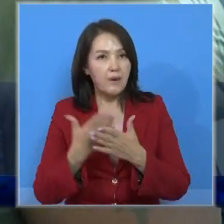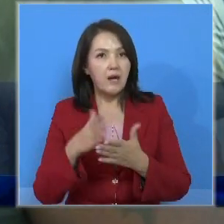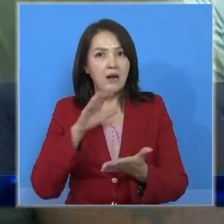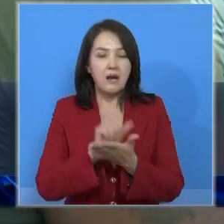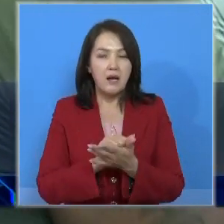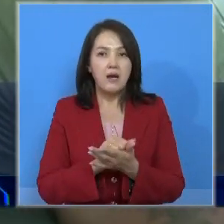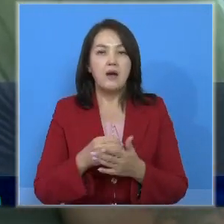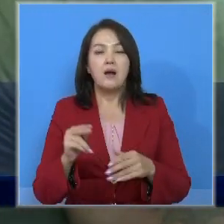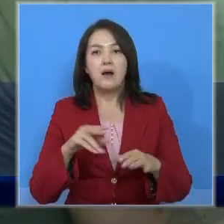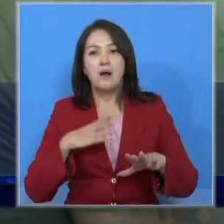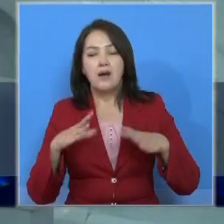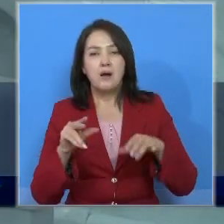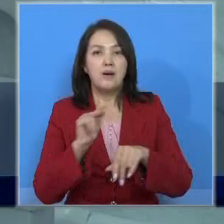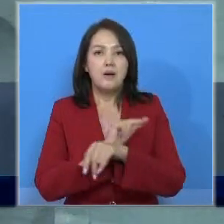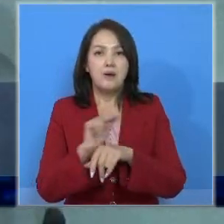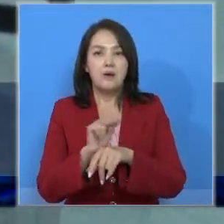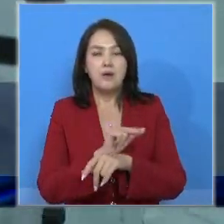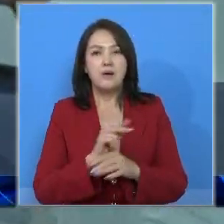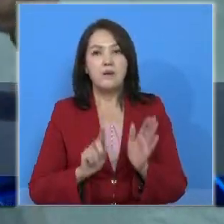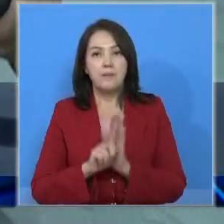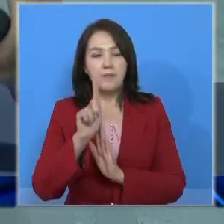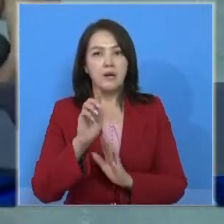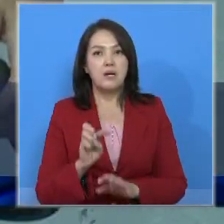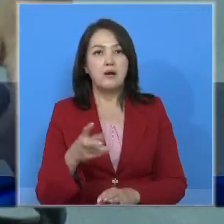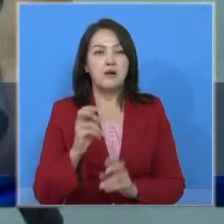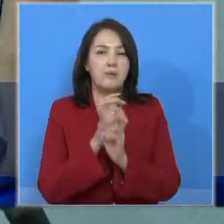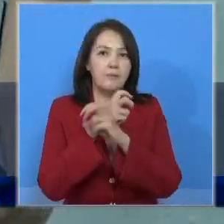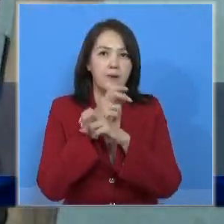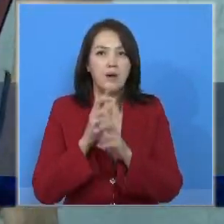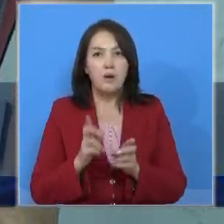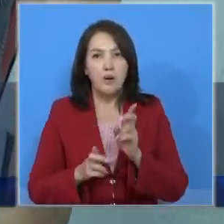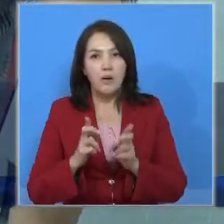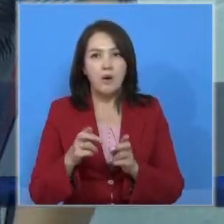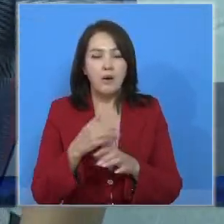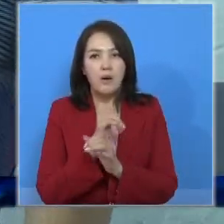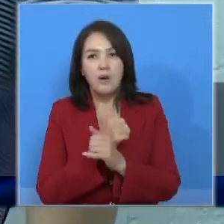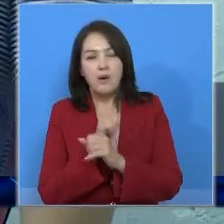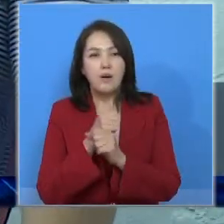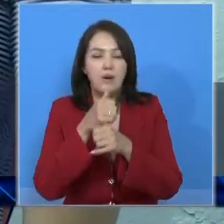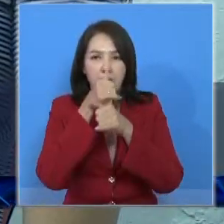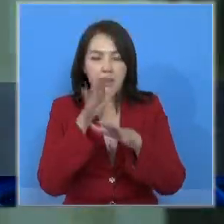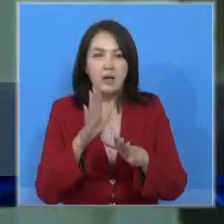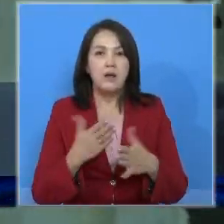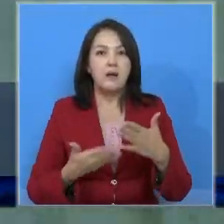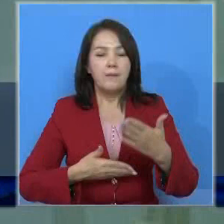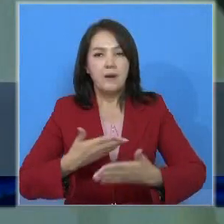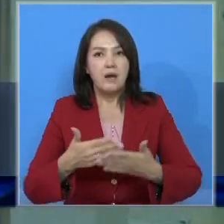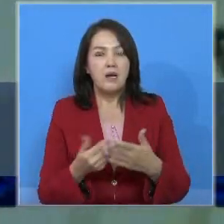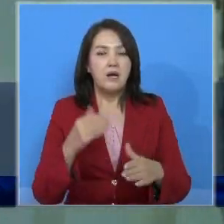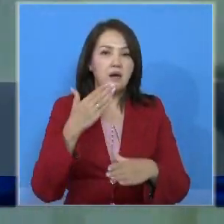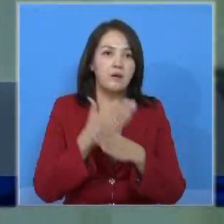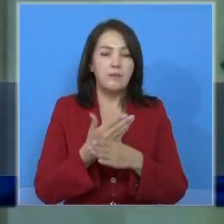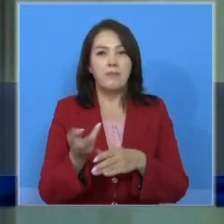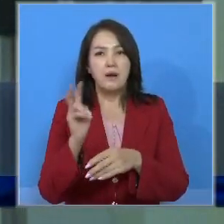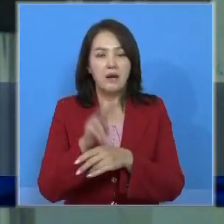alıp oŋaltu ortalığın aştım. Жумасыл Өркенова омыртқаға жасаған отадан кейін қозғалудан қалған. Сөйтіп Евгенийдің көмегіне